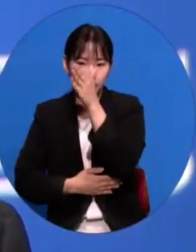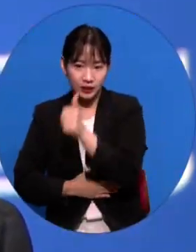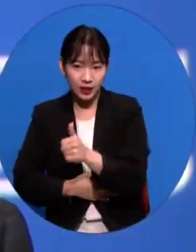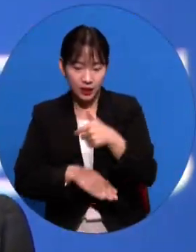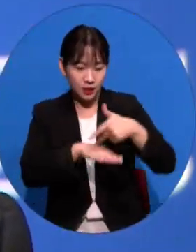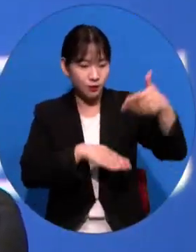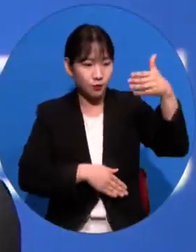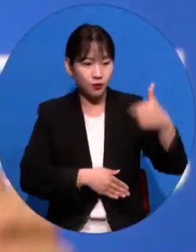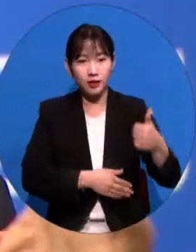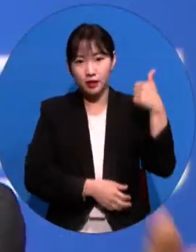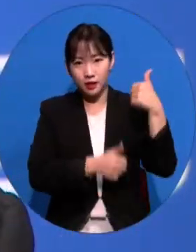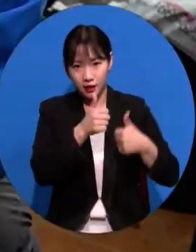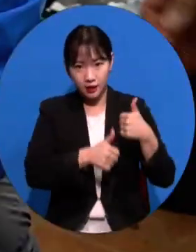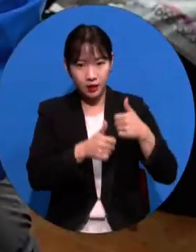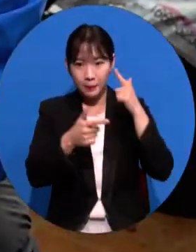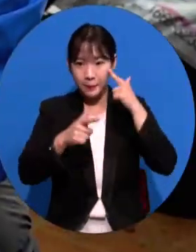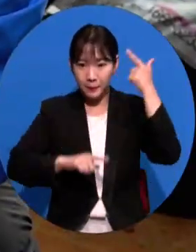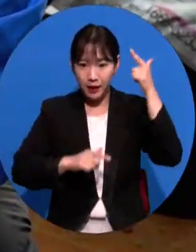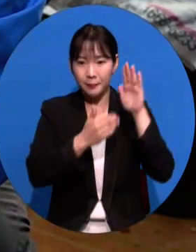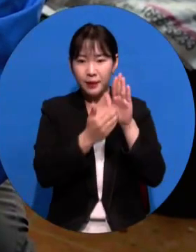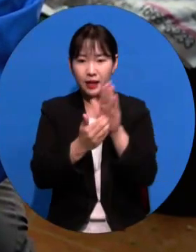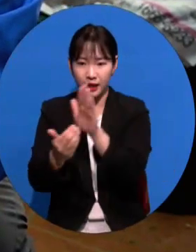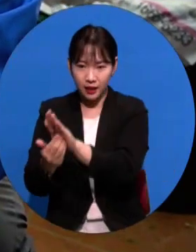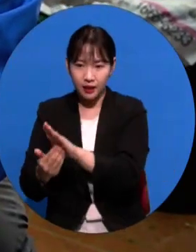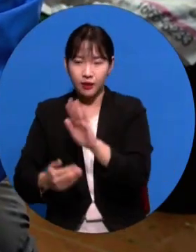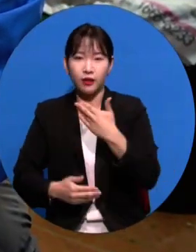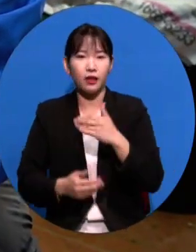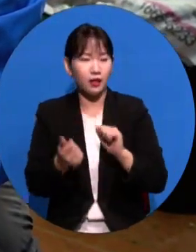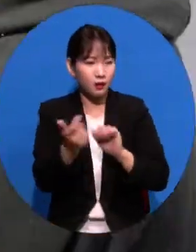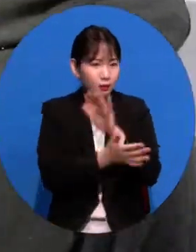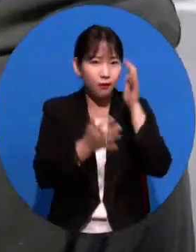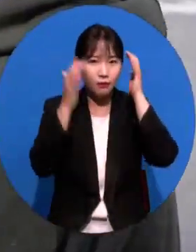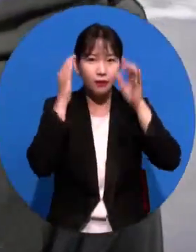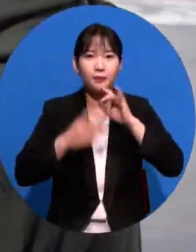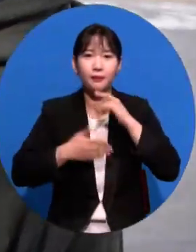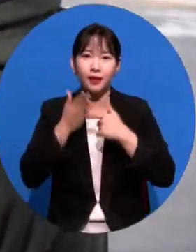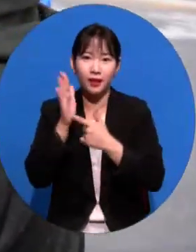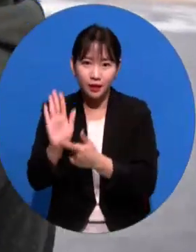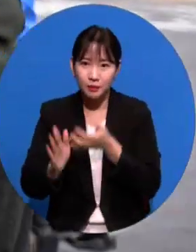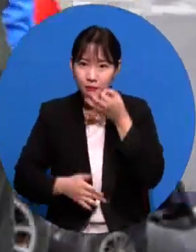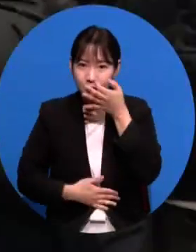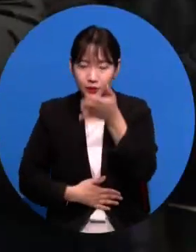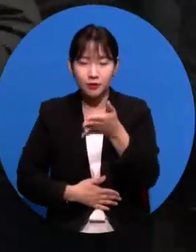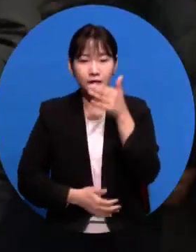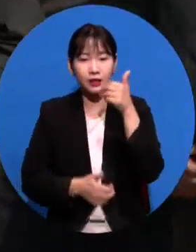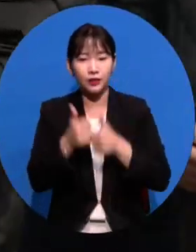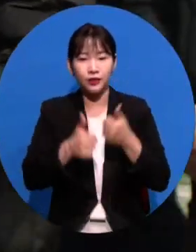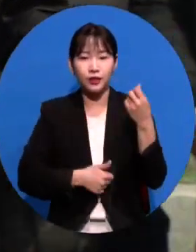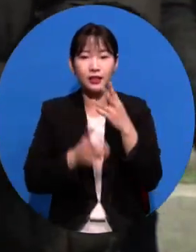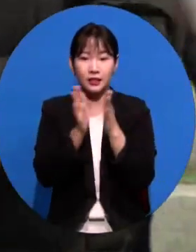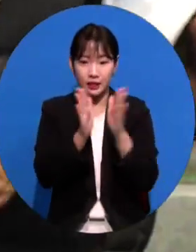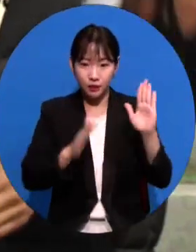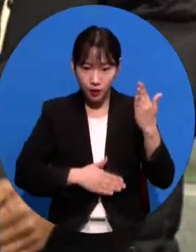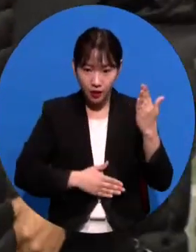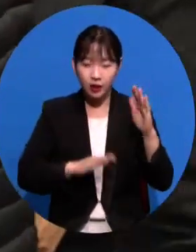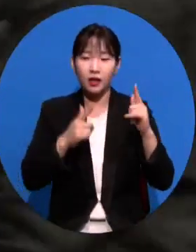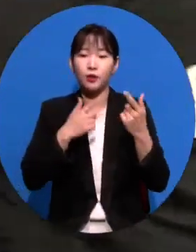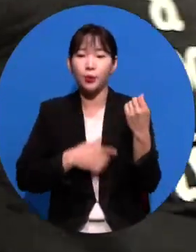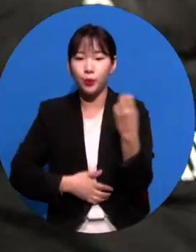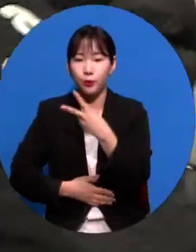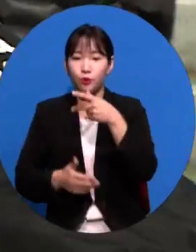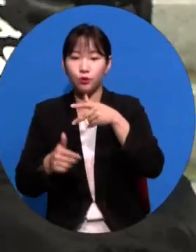군 수평선은 진심이 모두 기가 때 논란과 혼란 만들어내 체 경선이 제게 되거나 후보가